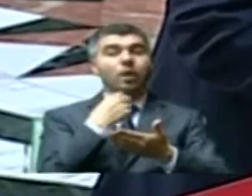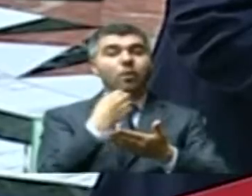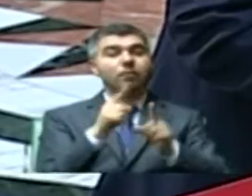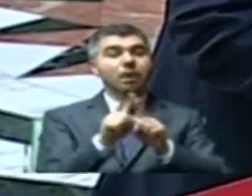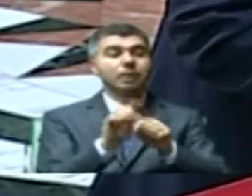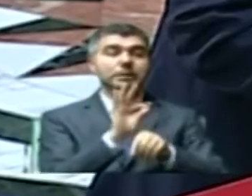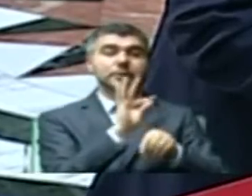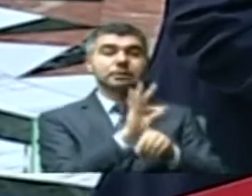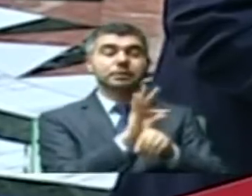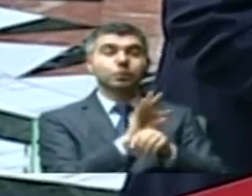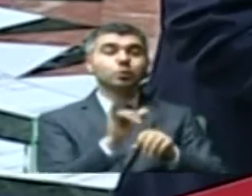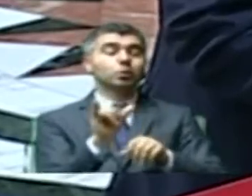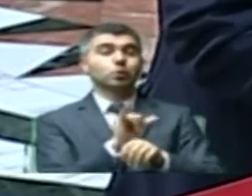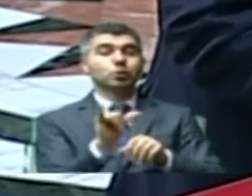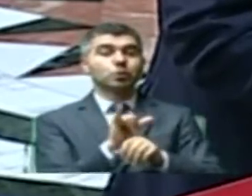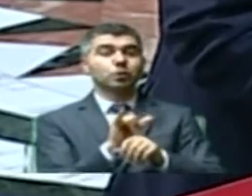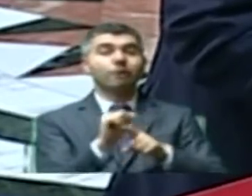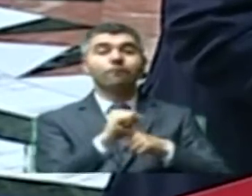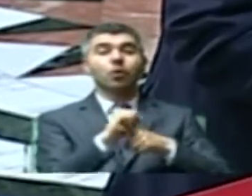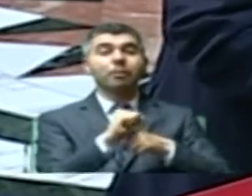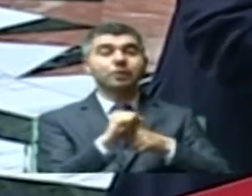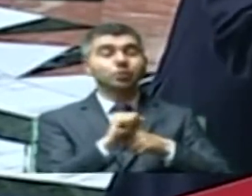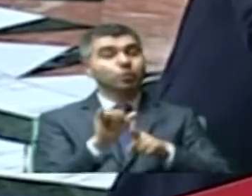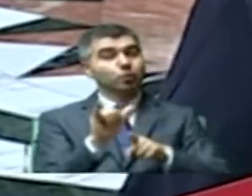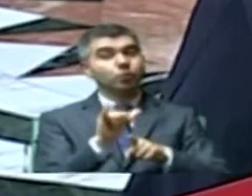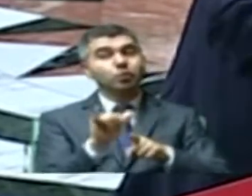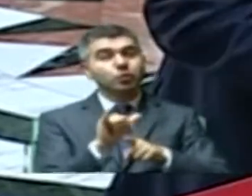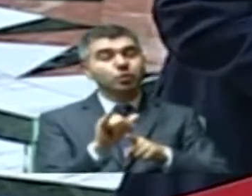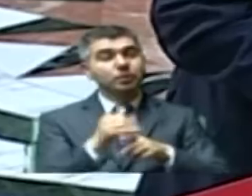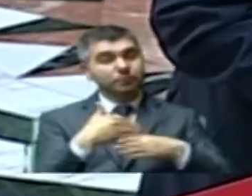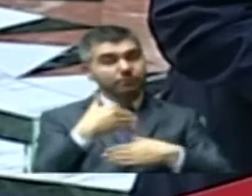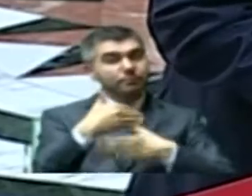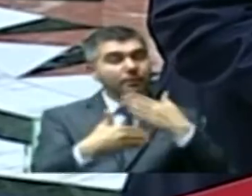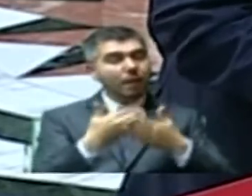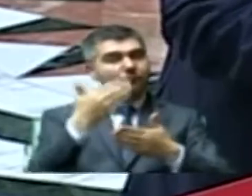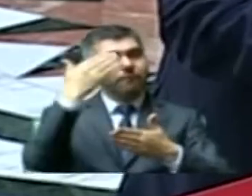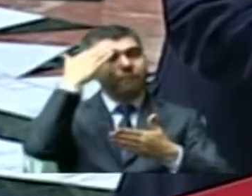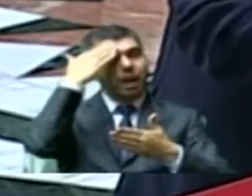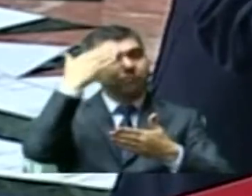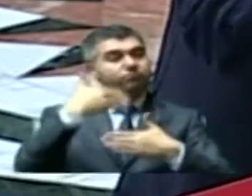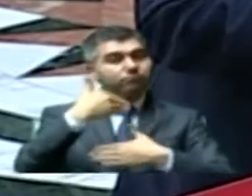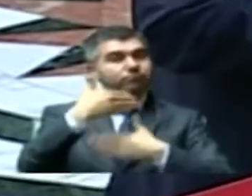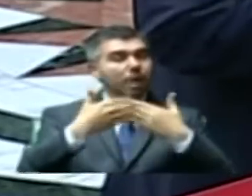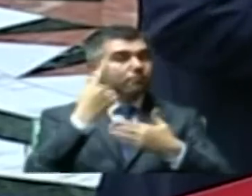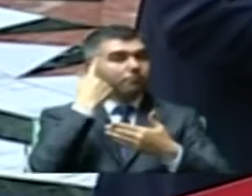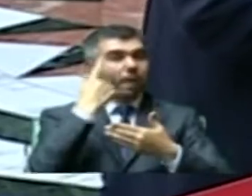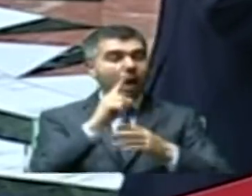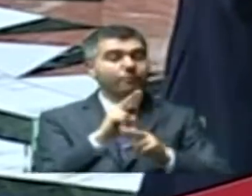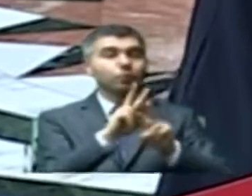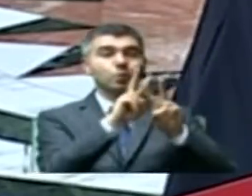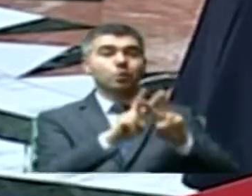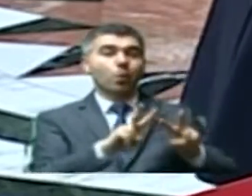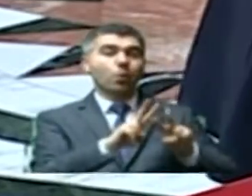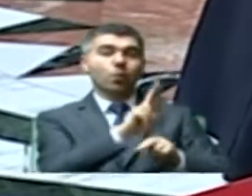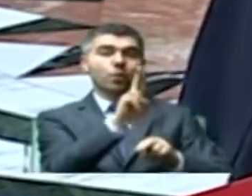تعلم من يقوم بهذا التأطير ومن ينبغي أن يواكب العامل لكي يكون قادرا على أن يوقع على محاضر لها هذه